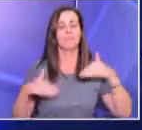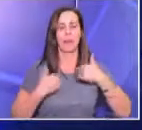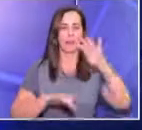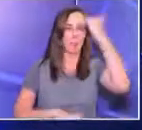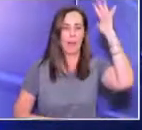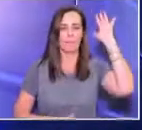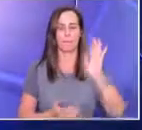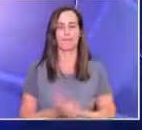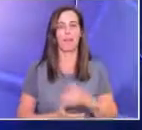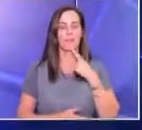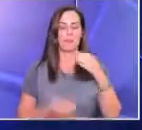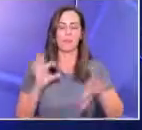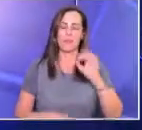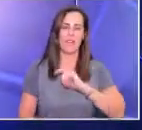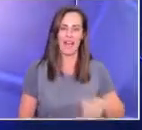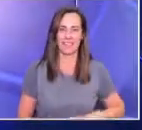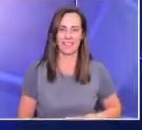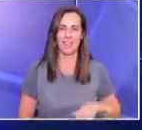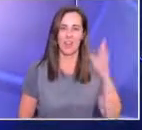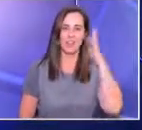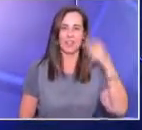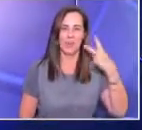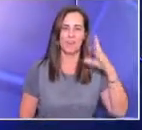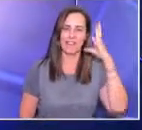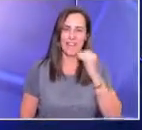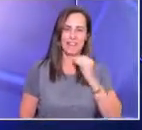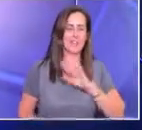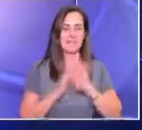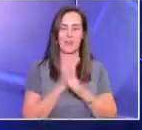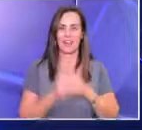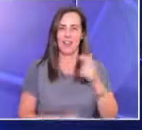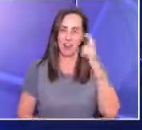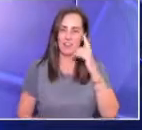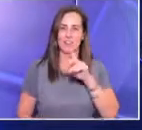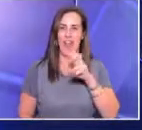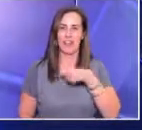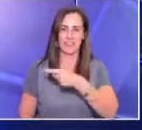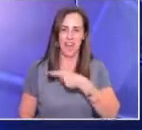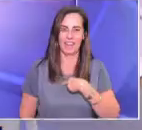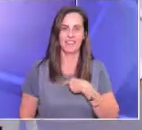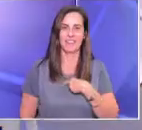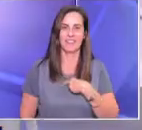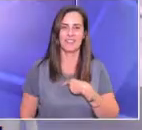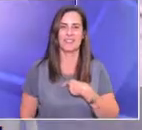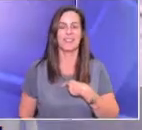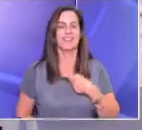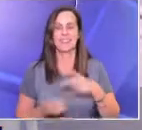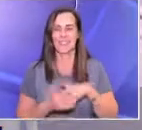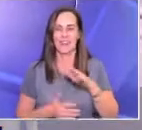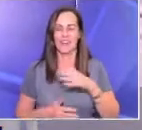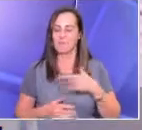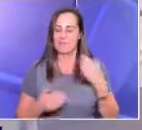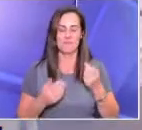טוב, אני יכול להגיד לגבי הבחירות המוניציפליות, לא ישנתי יומיים, נהניתי מכל התהליך, אני חושב שעדי ואני רצנו על עדים של